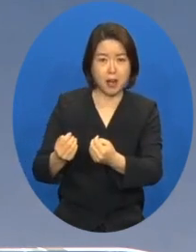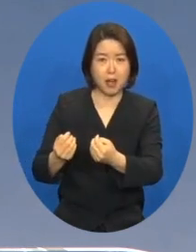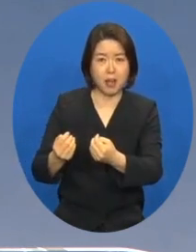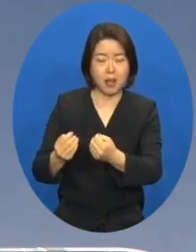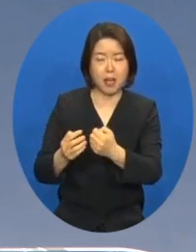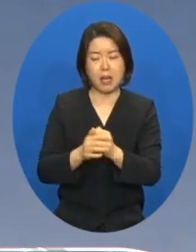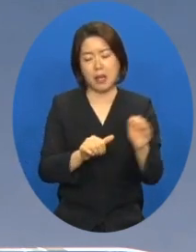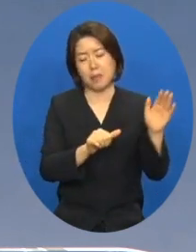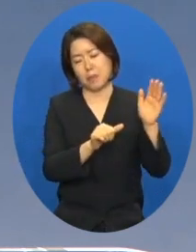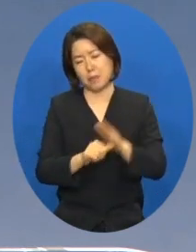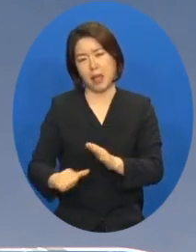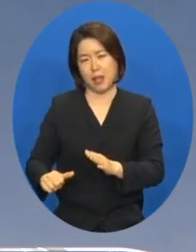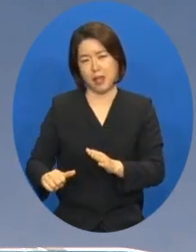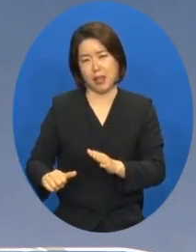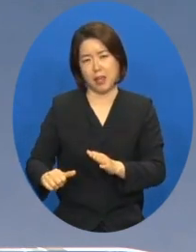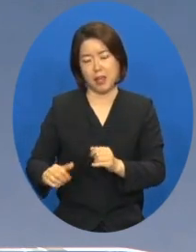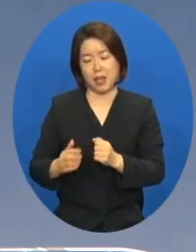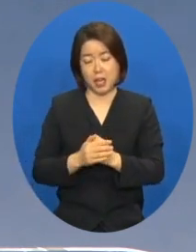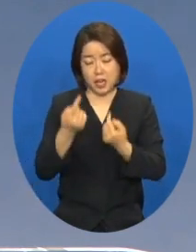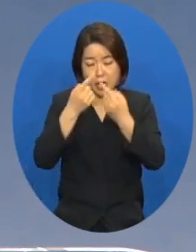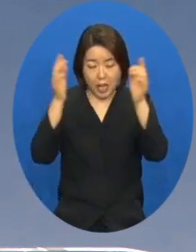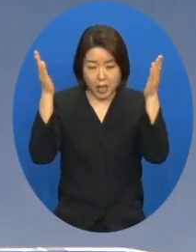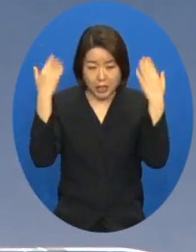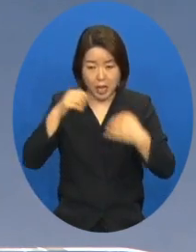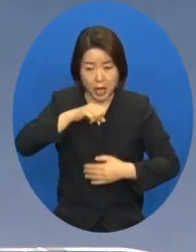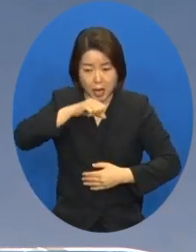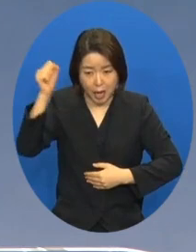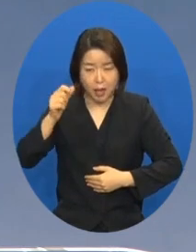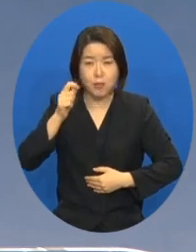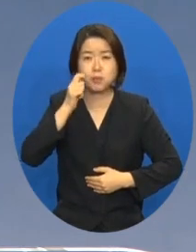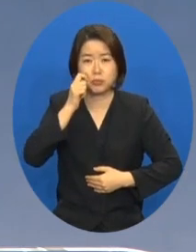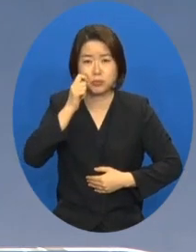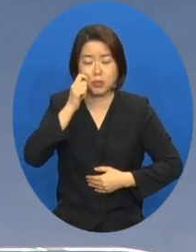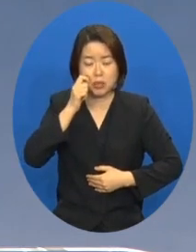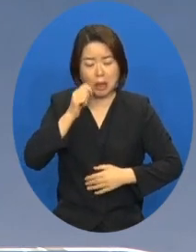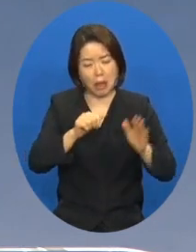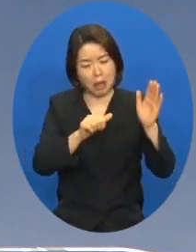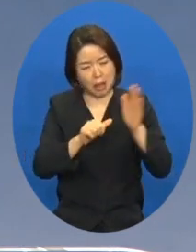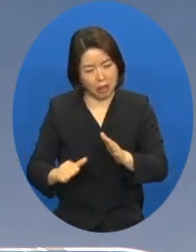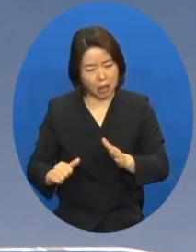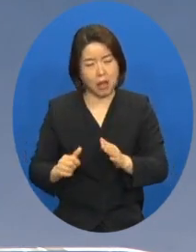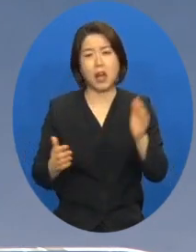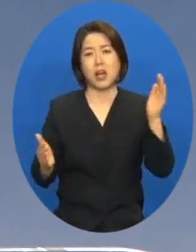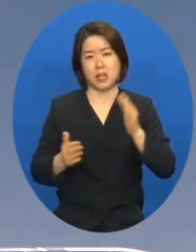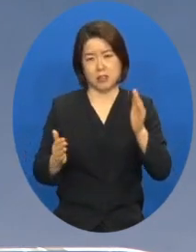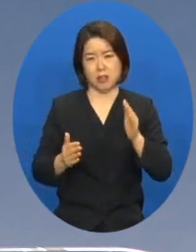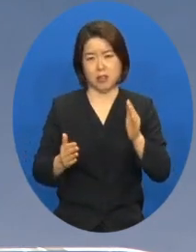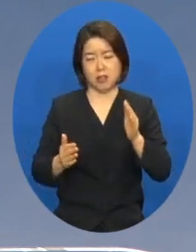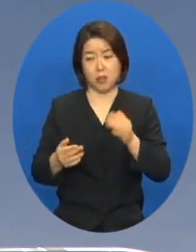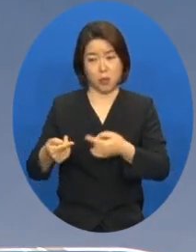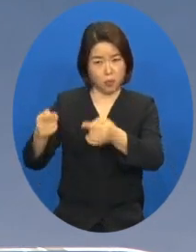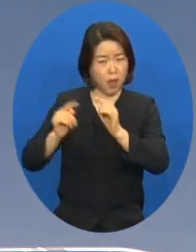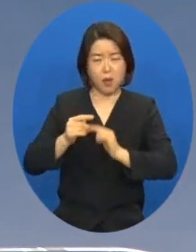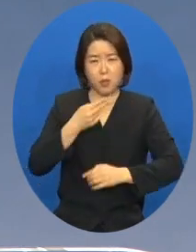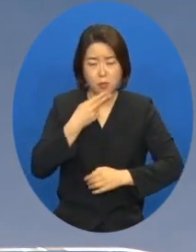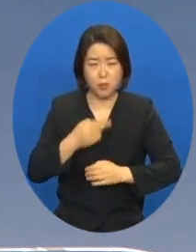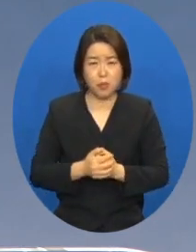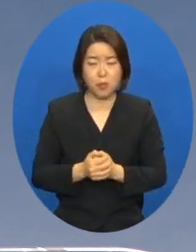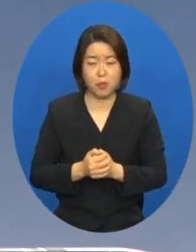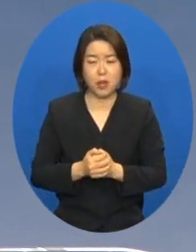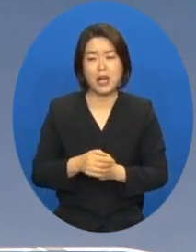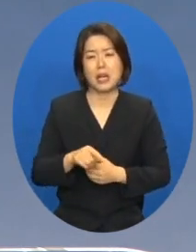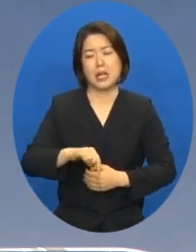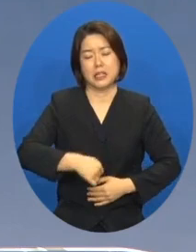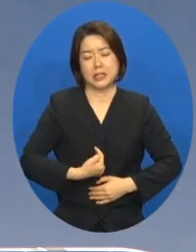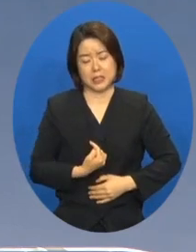불합격한, 대학 입시에서 불합격한 아이들입니다. 그 아이들은 스스로 하나님의 영광을